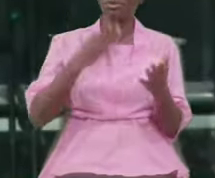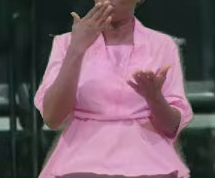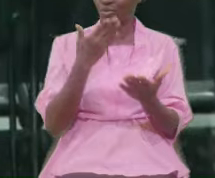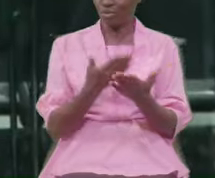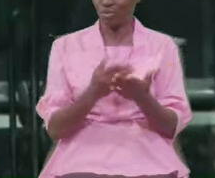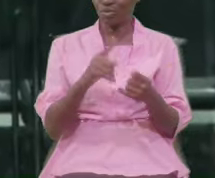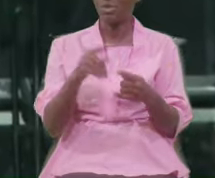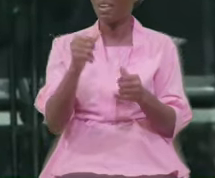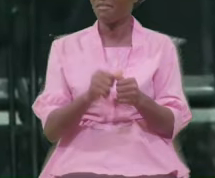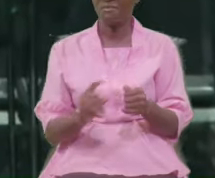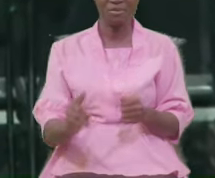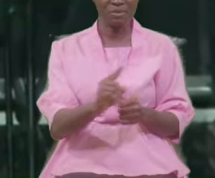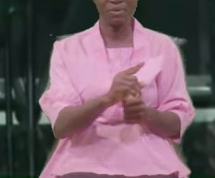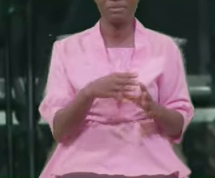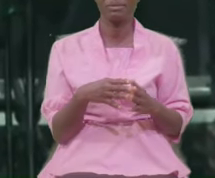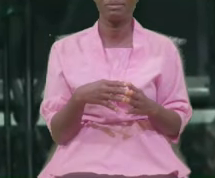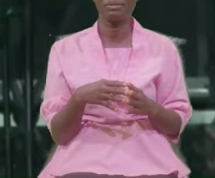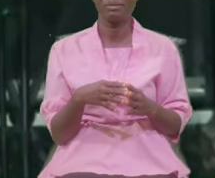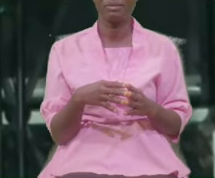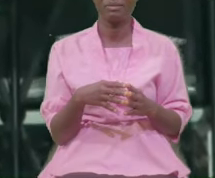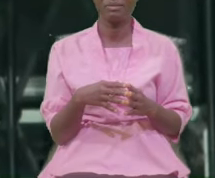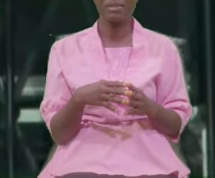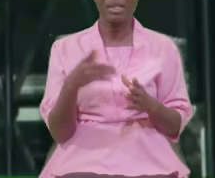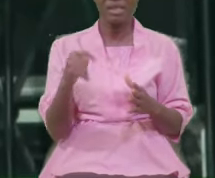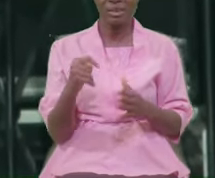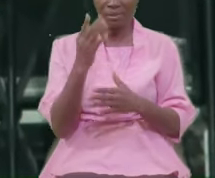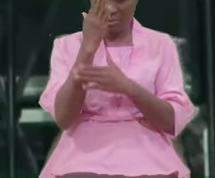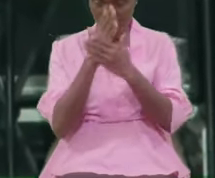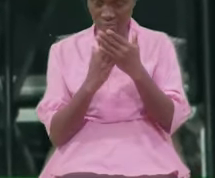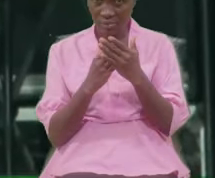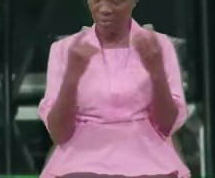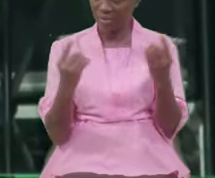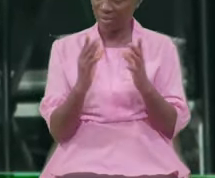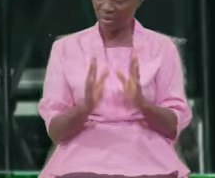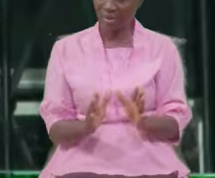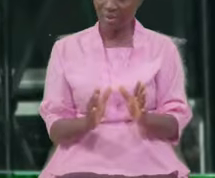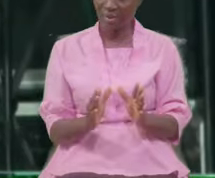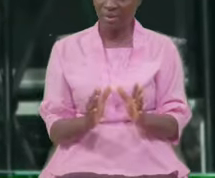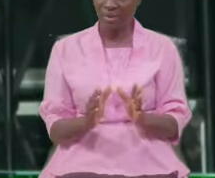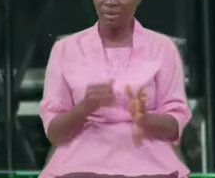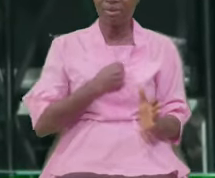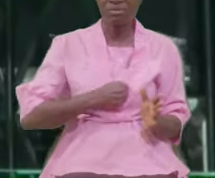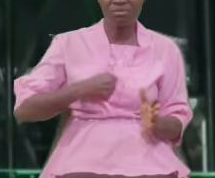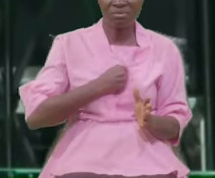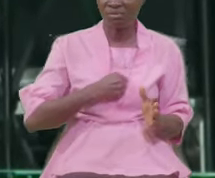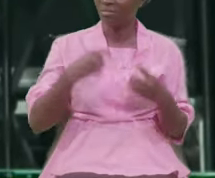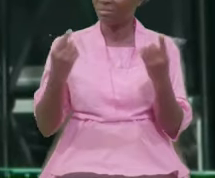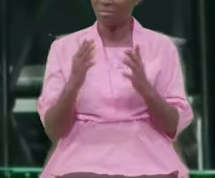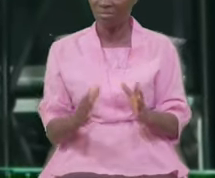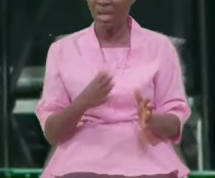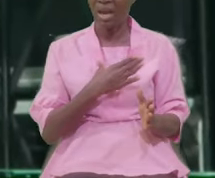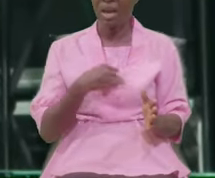ang maayan the penit ang kant Mak ang